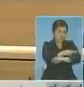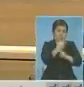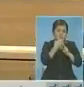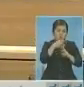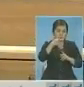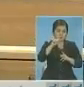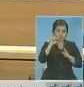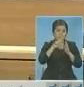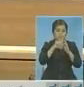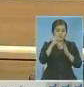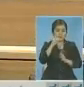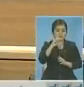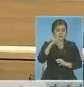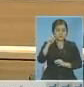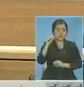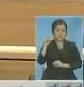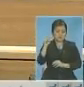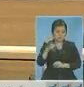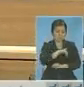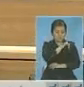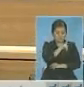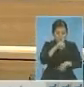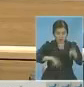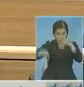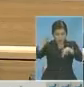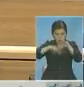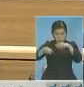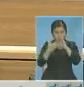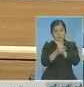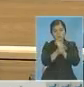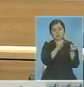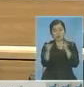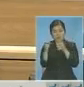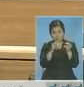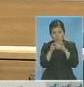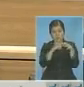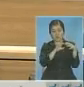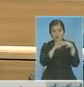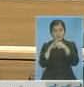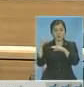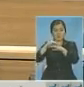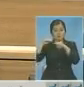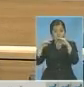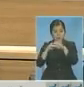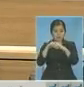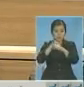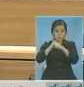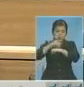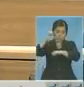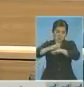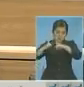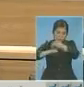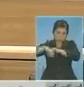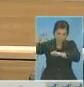ฐ์สินทวนารงค์ที่ได้เดินทางไปตรวจราชการที่จังหวัดนครพนมในการติดตามความคืบหน้าของโครงการก่อสร้างโรงพยาบา